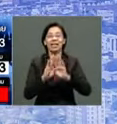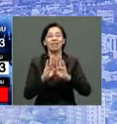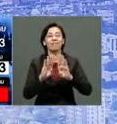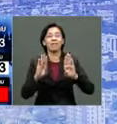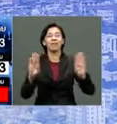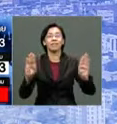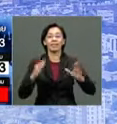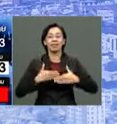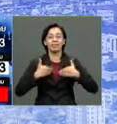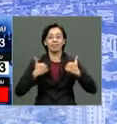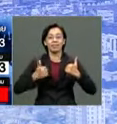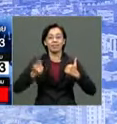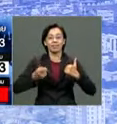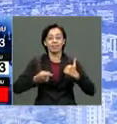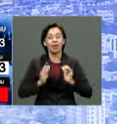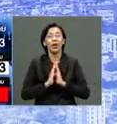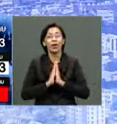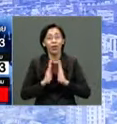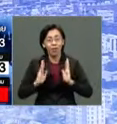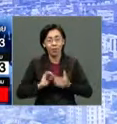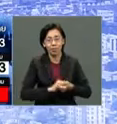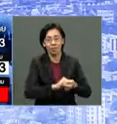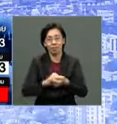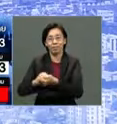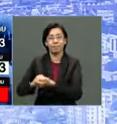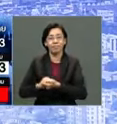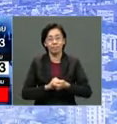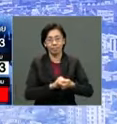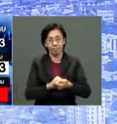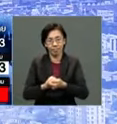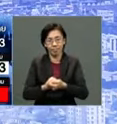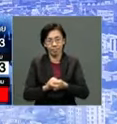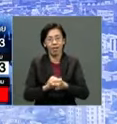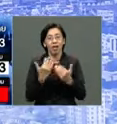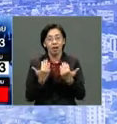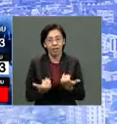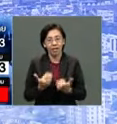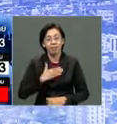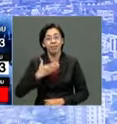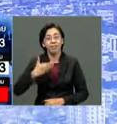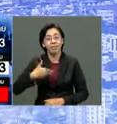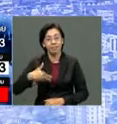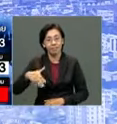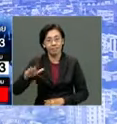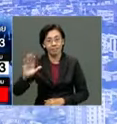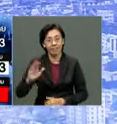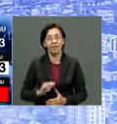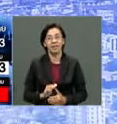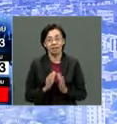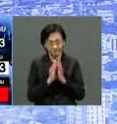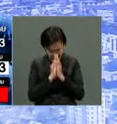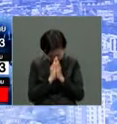ขแบบเดิมนะครับขอขอบพระคุณในความร่วมมือของทุกท่านเป็นอย่างสูงนะครับวันนี้ผมขออนุญาตลาเพียงแค่นี้ครับกราบส